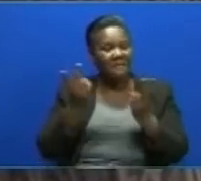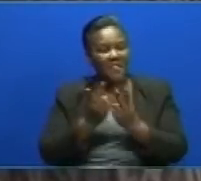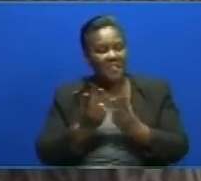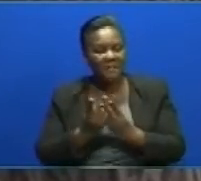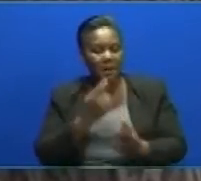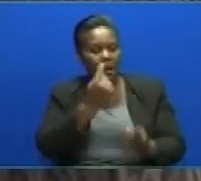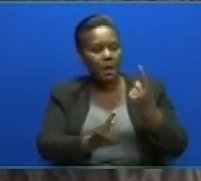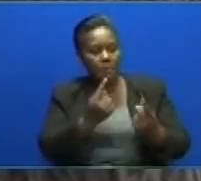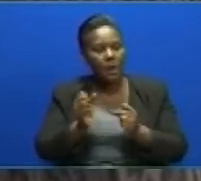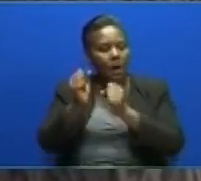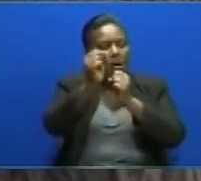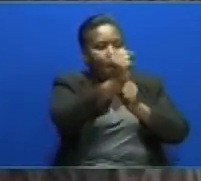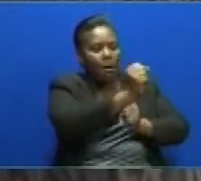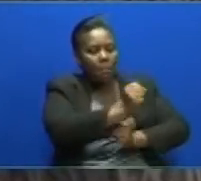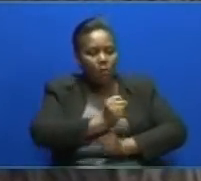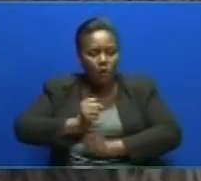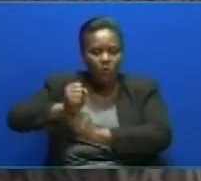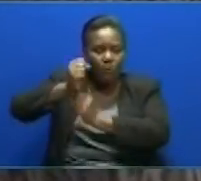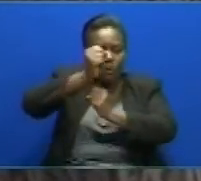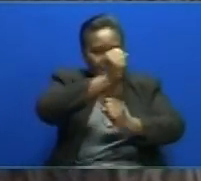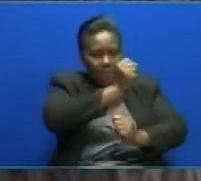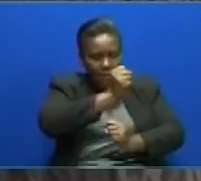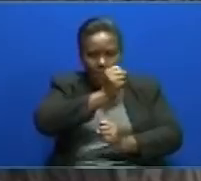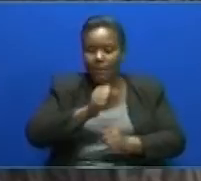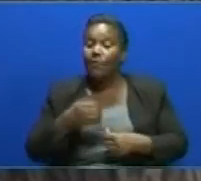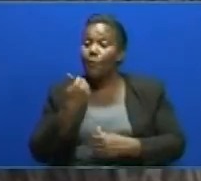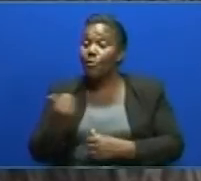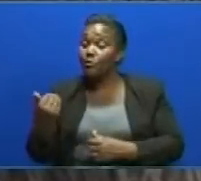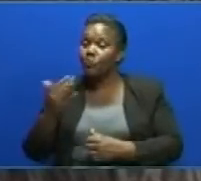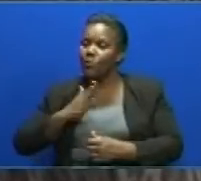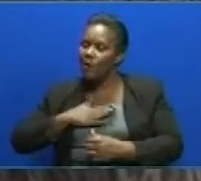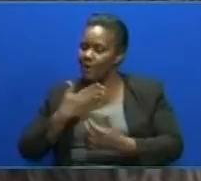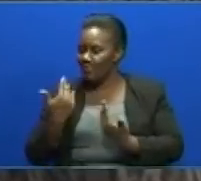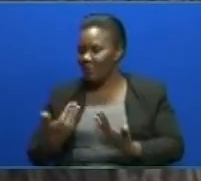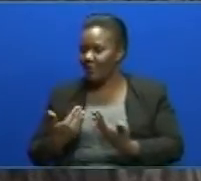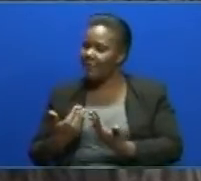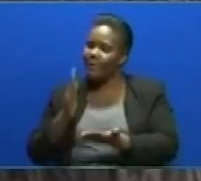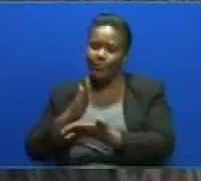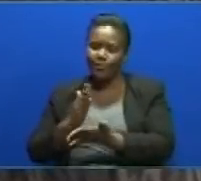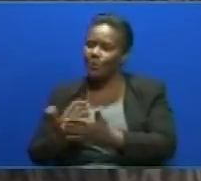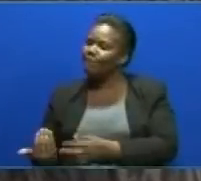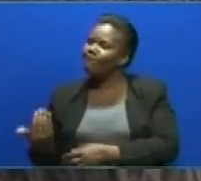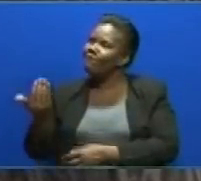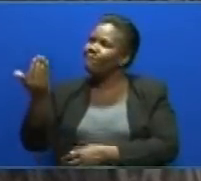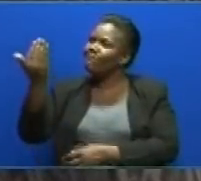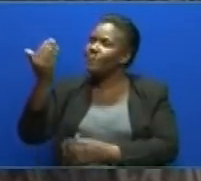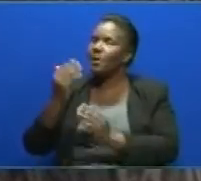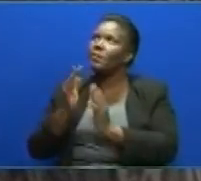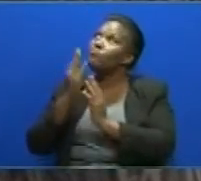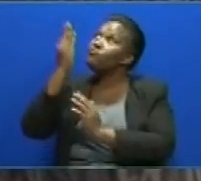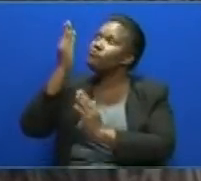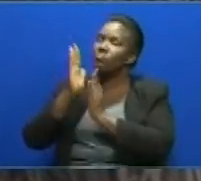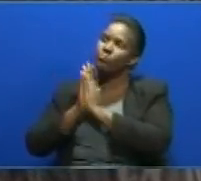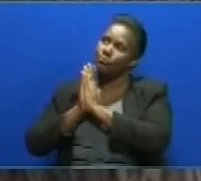wanangu. Hatimaye wanangu sasa hivi wote wamekua, mshukuru Mungu. Pia nilichofanya, nikahangaika,